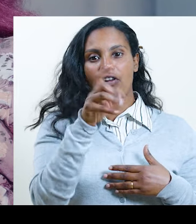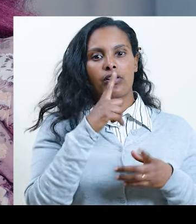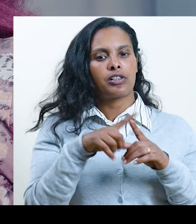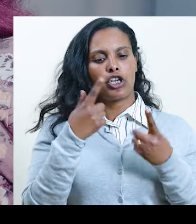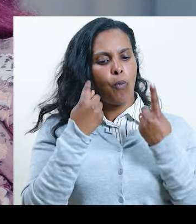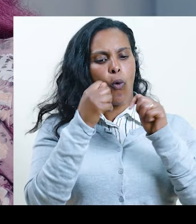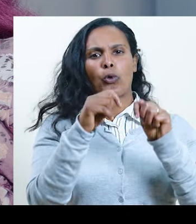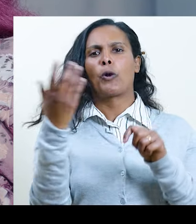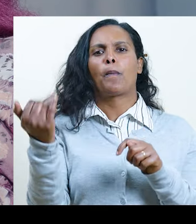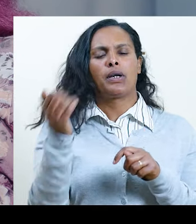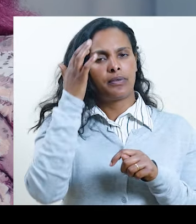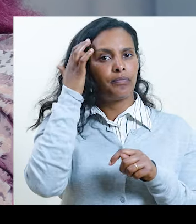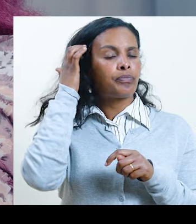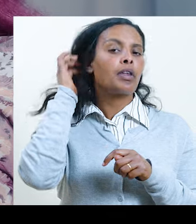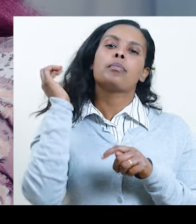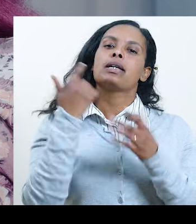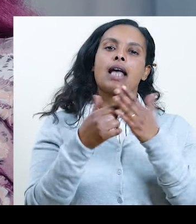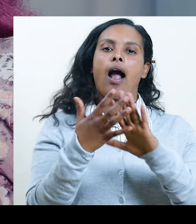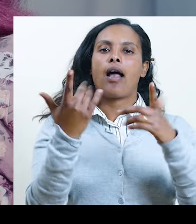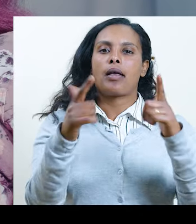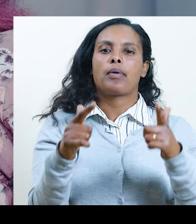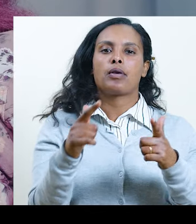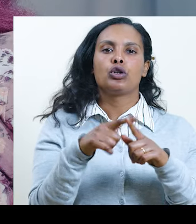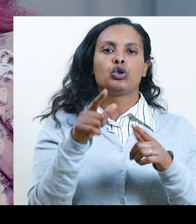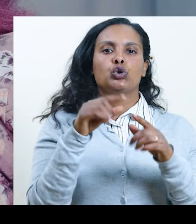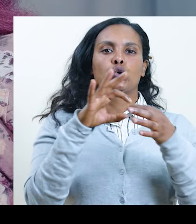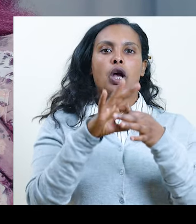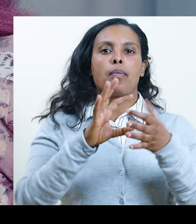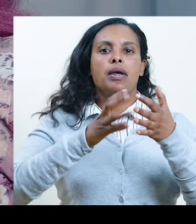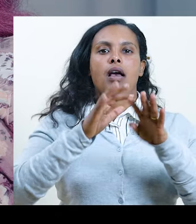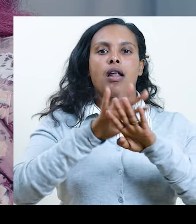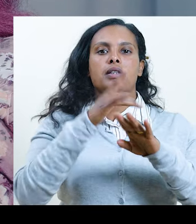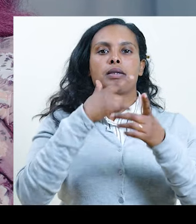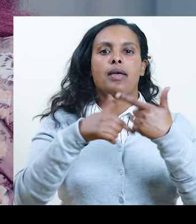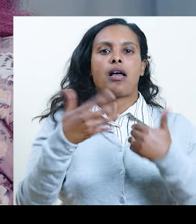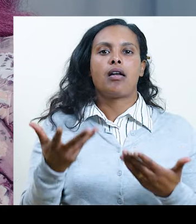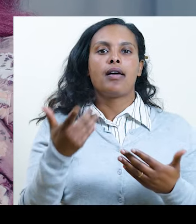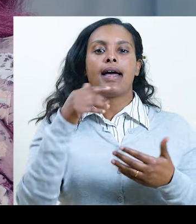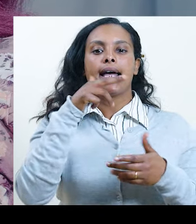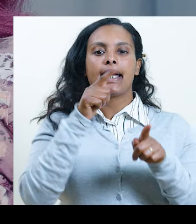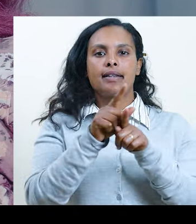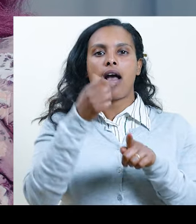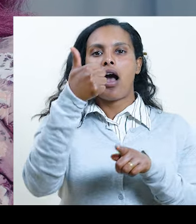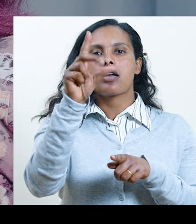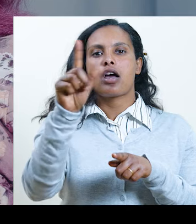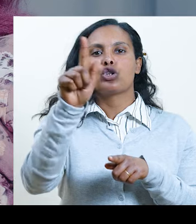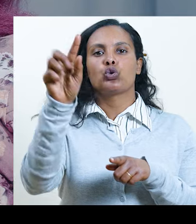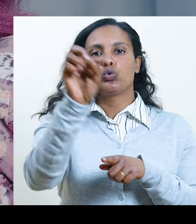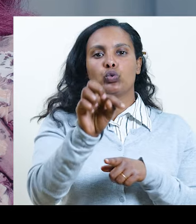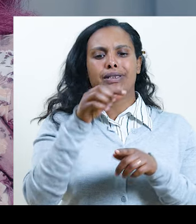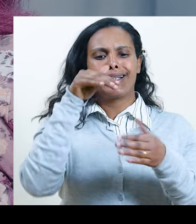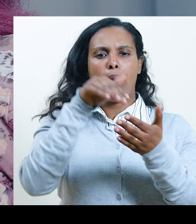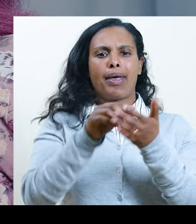ይፈራሉ። ግን እየሞከርኩ ነው። በዛ አጋጣሚ ያው ሶሻል ሚዲያ ላይ ሲመጣ እህቴ አያንቱ ድጋሚ